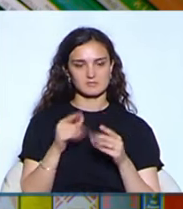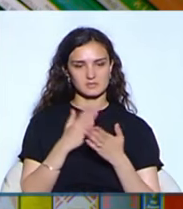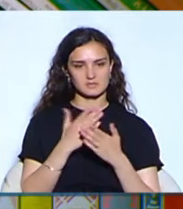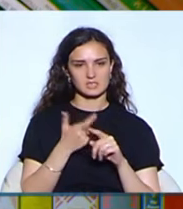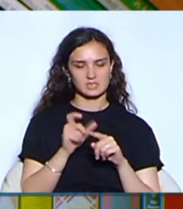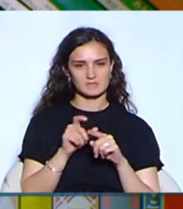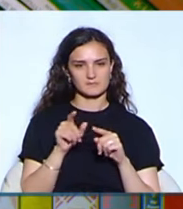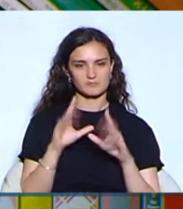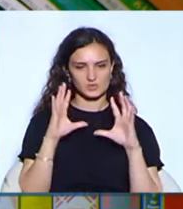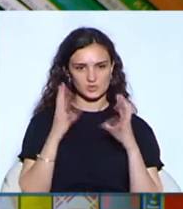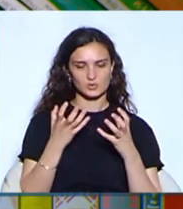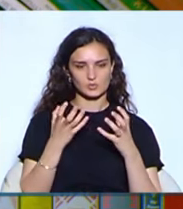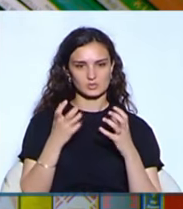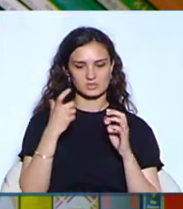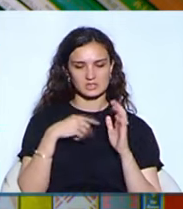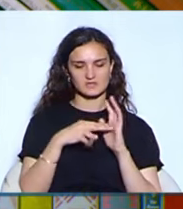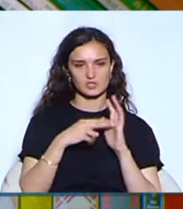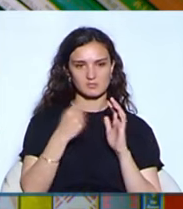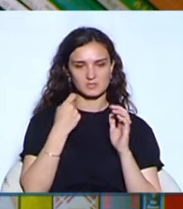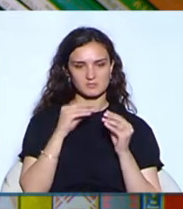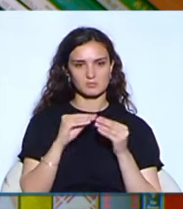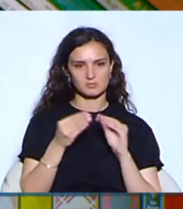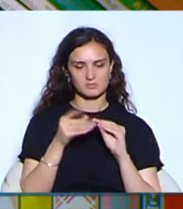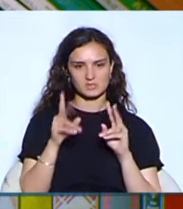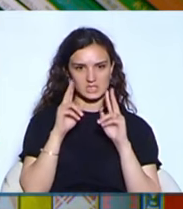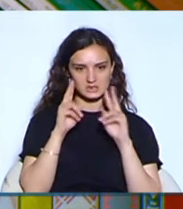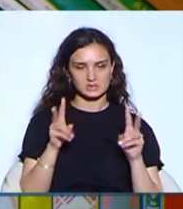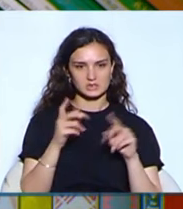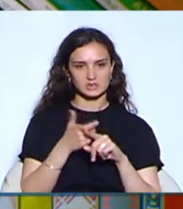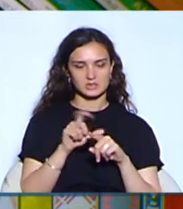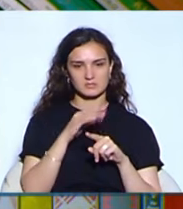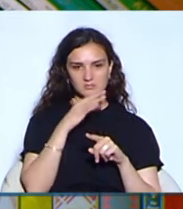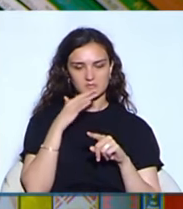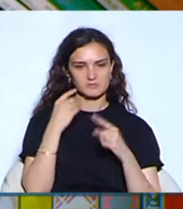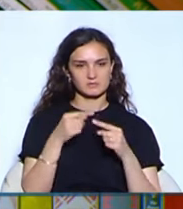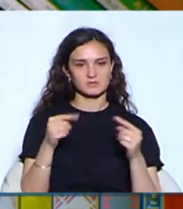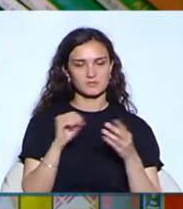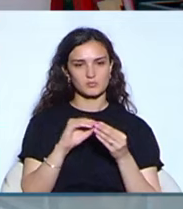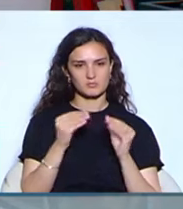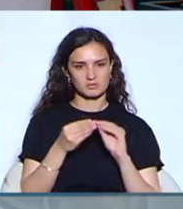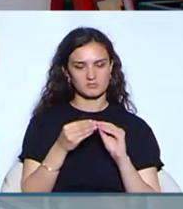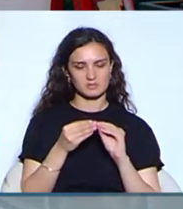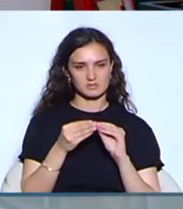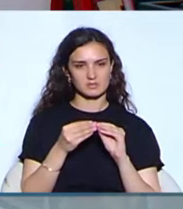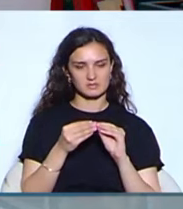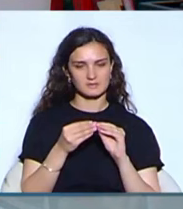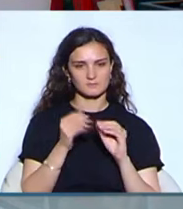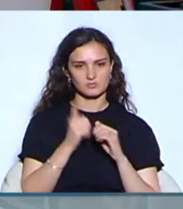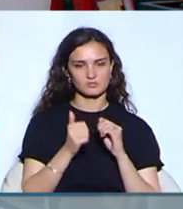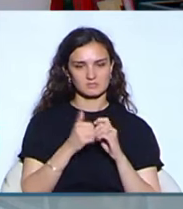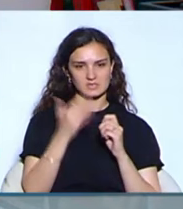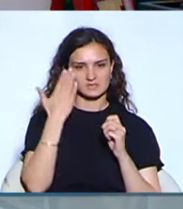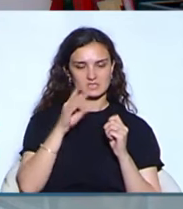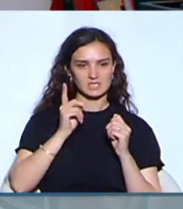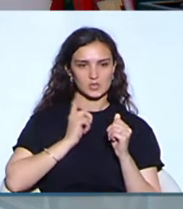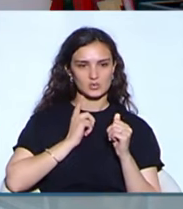აქვს ძალიან სერიოზული თვითშეფასების პრობლემა. მან არ იცის ძალიან ბევრი პრობლემის გადაჭრის გზა და მუდმივად სხვისგან